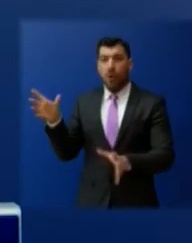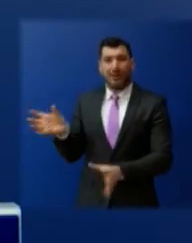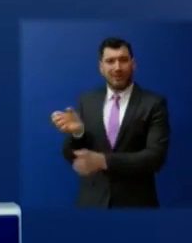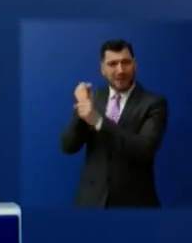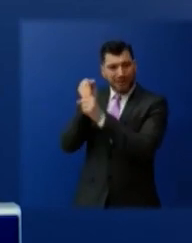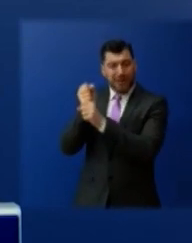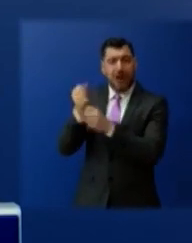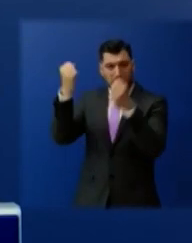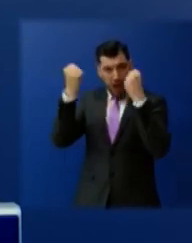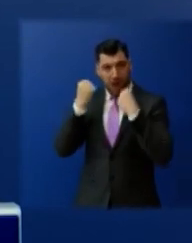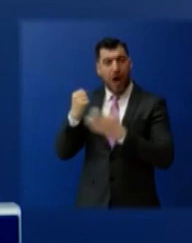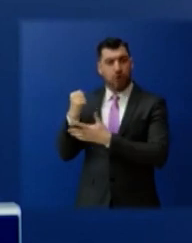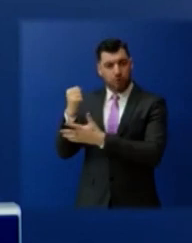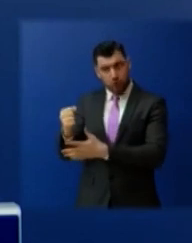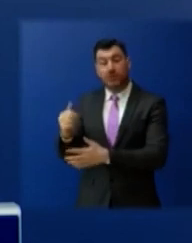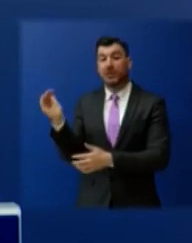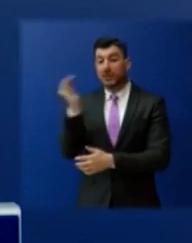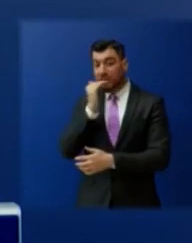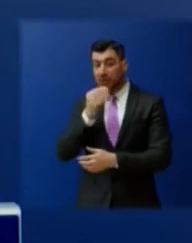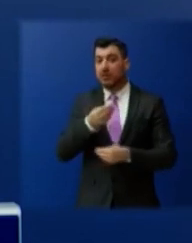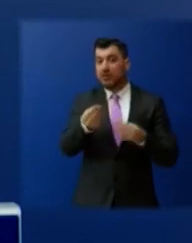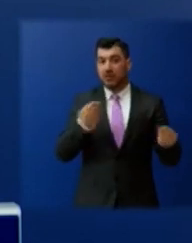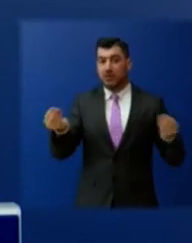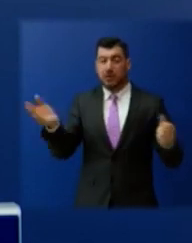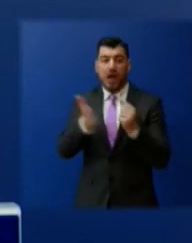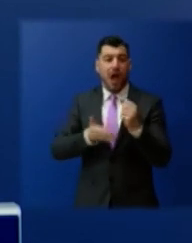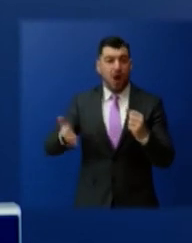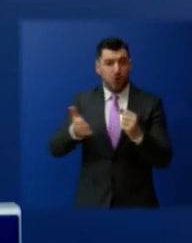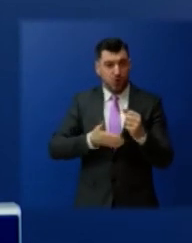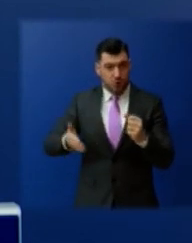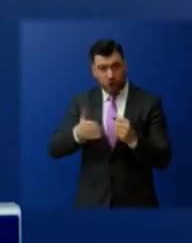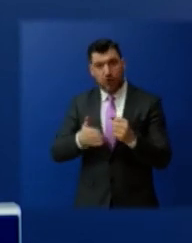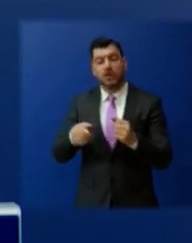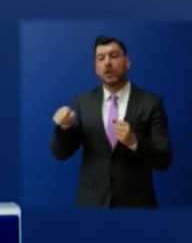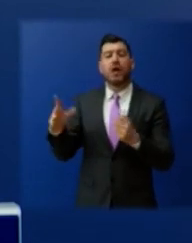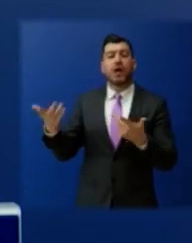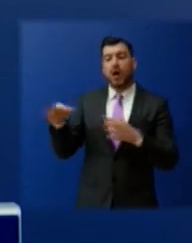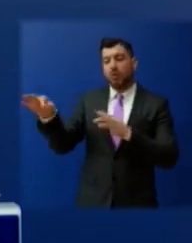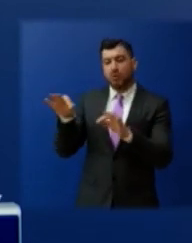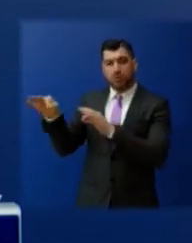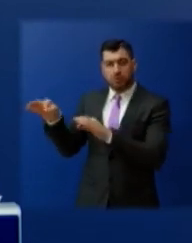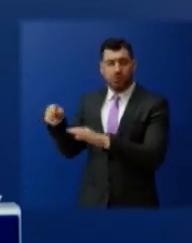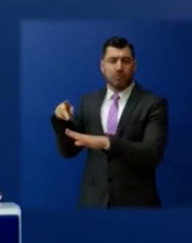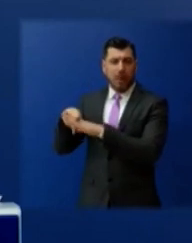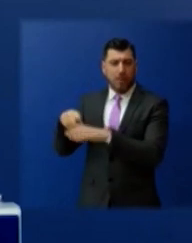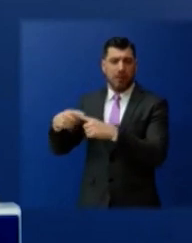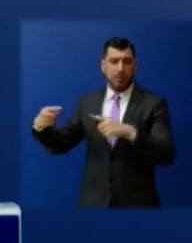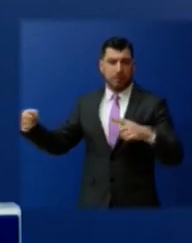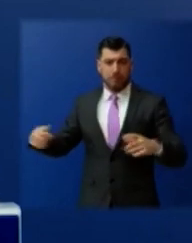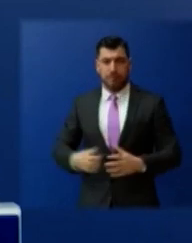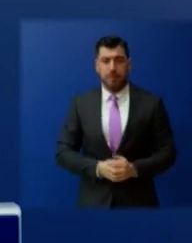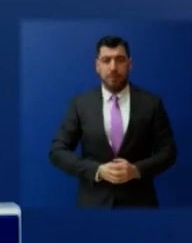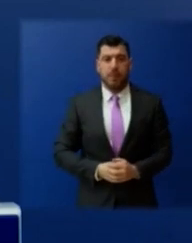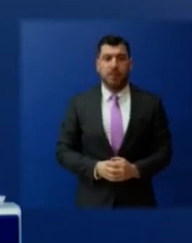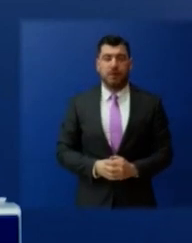αγροτικών αποζημιώσεων τόσο μέσω του ΕΛΓΑ, όσο και μέσω του Μηχανισμού Ενισχύσεων Ίσονος Σημασίας, του De Minimis, αλλά και όλων των